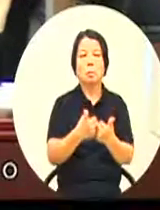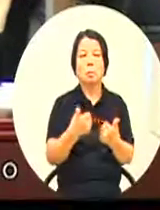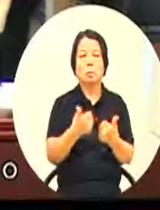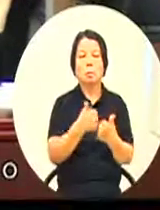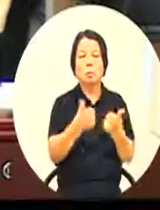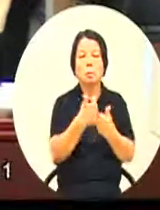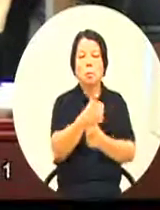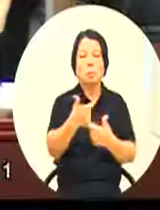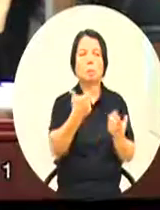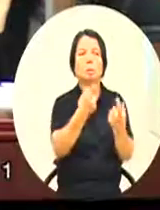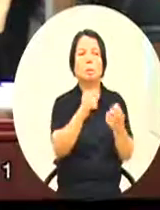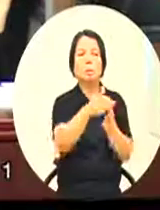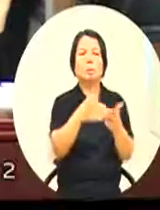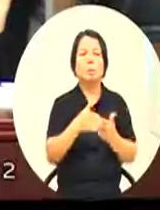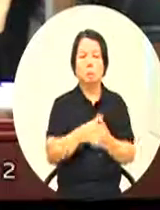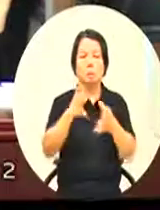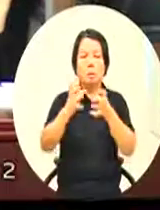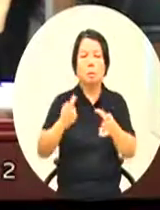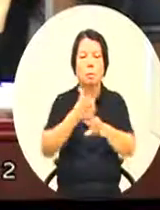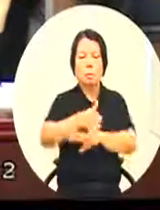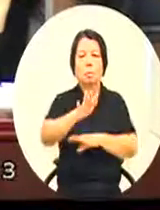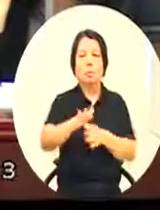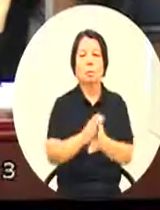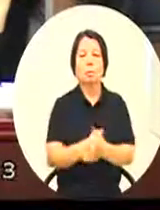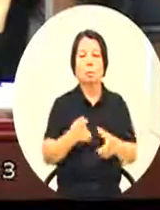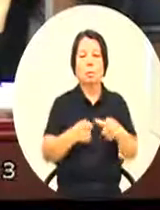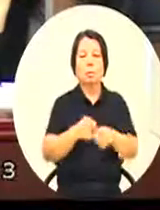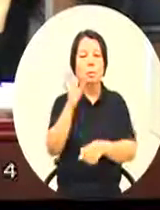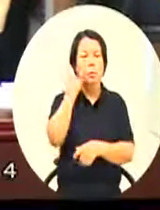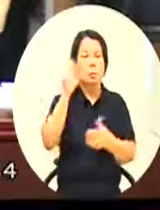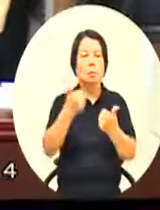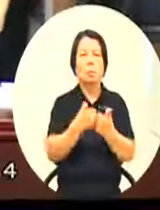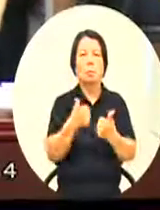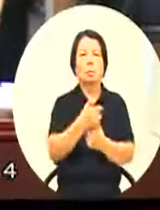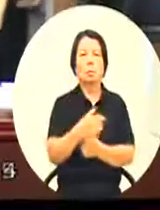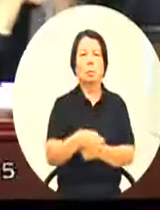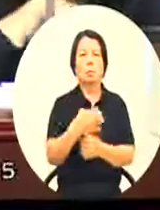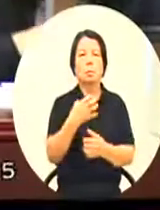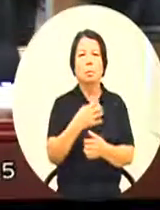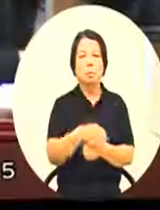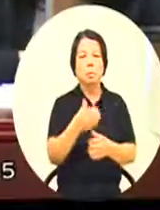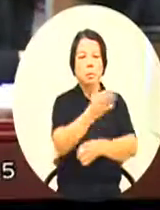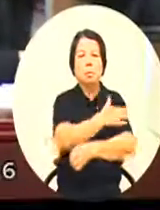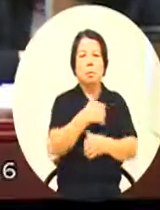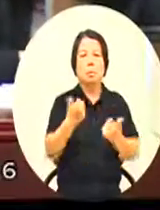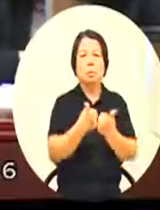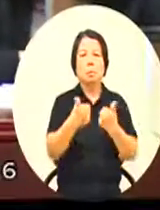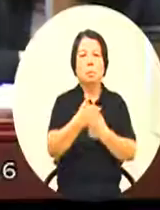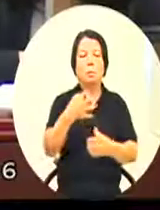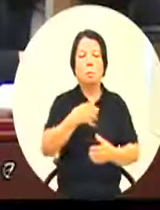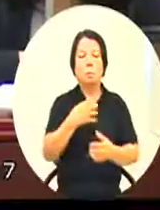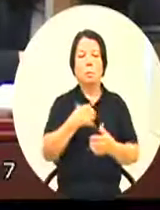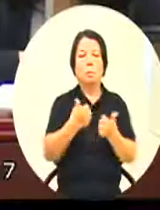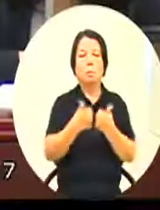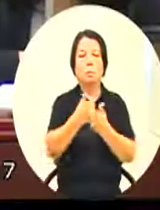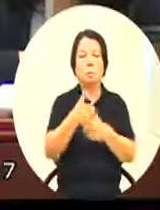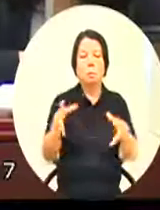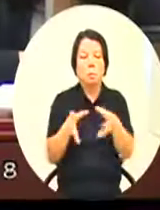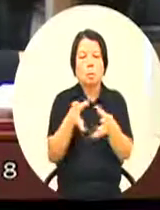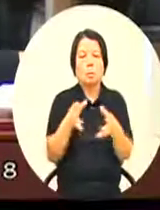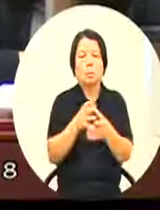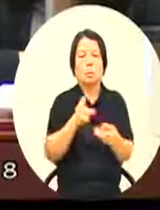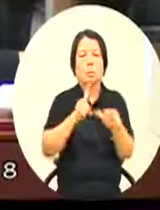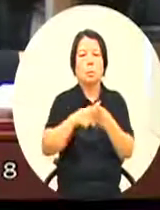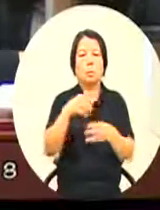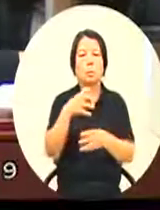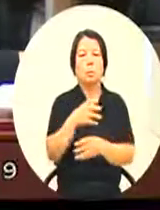听会。那议会的公听会其实已经办了3次，包含吴议员、那陈议员跟吴议员共同主持的公听会哦。